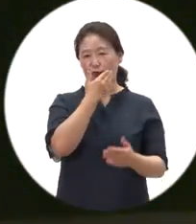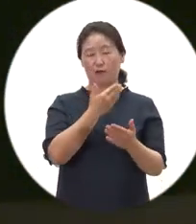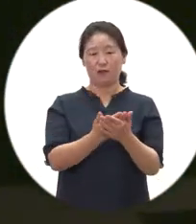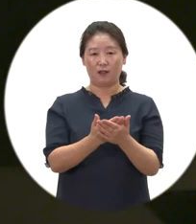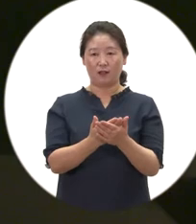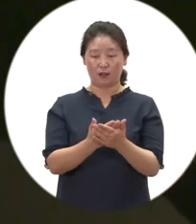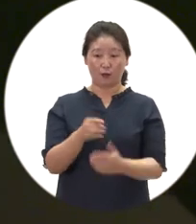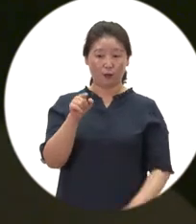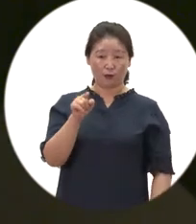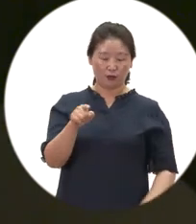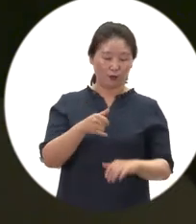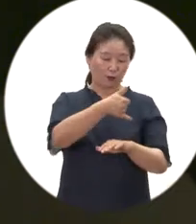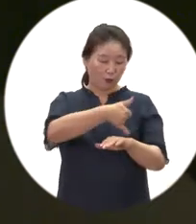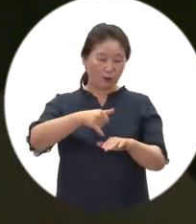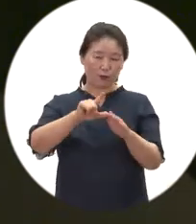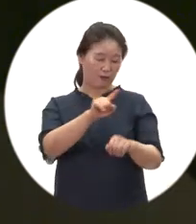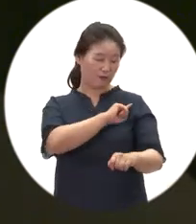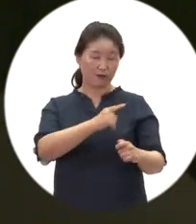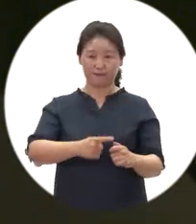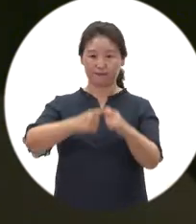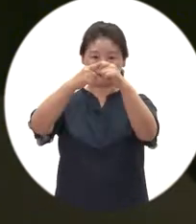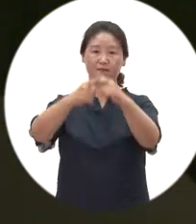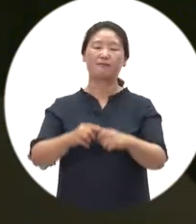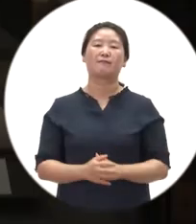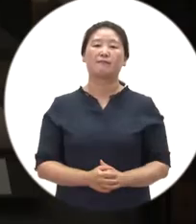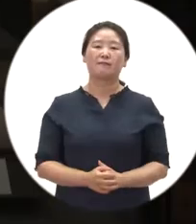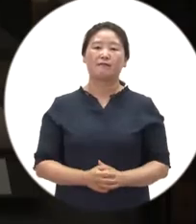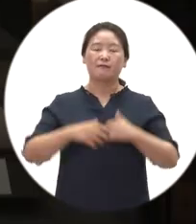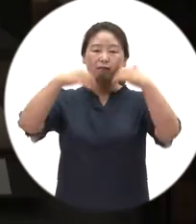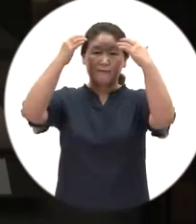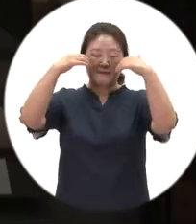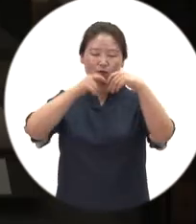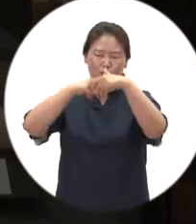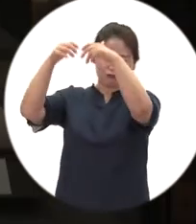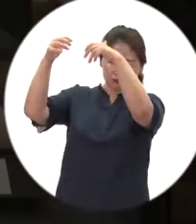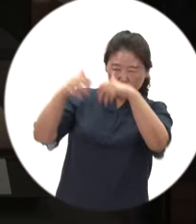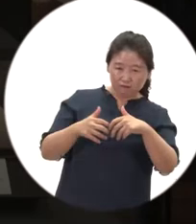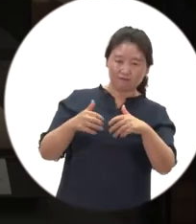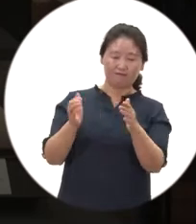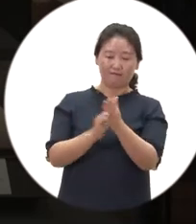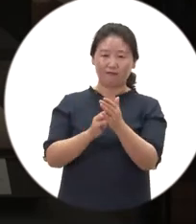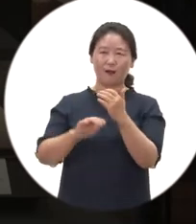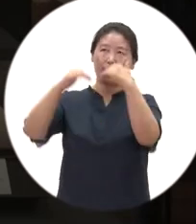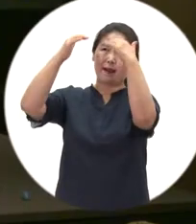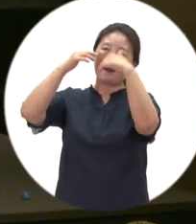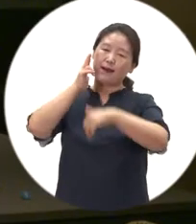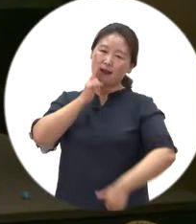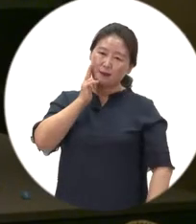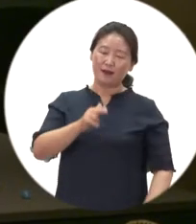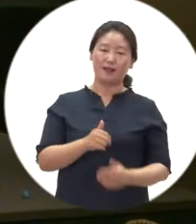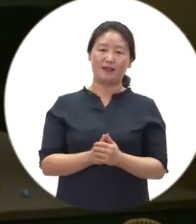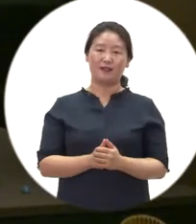중요하기 때문에 살포는 농사의 우두머리를 상징하기도 합니다. 여름철 장마가 끝나면 무더위가 찾아오는데요.